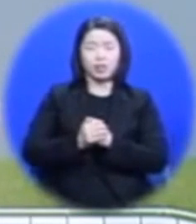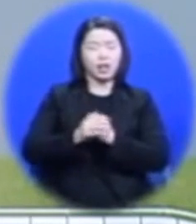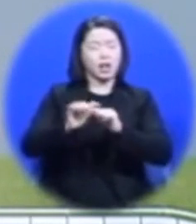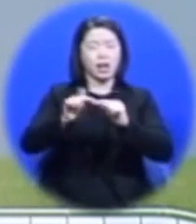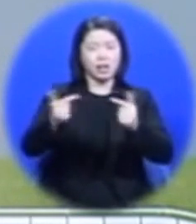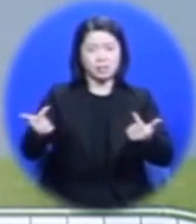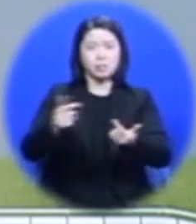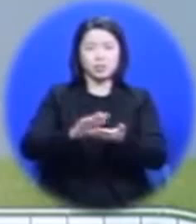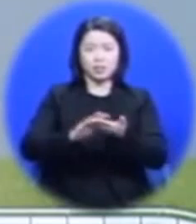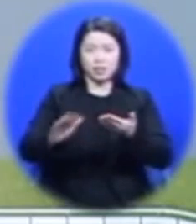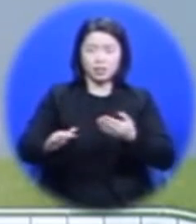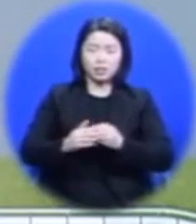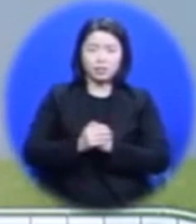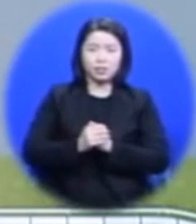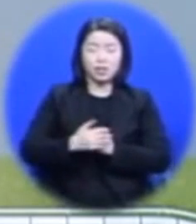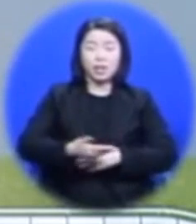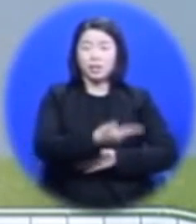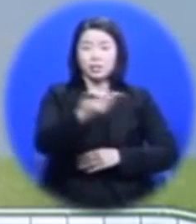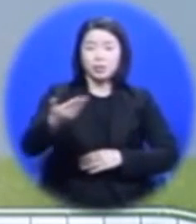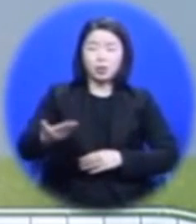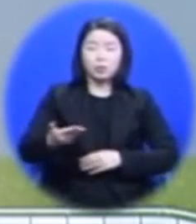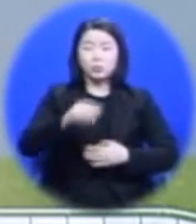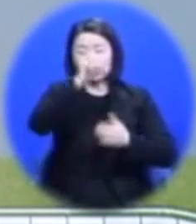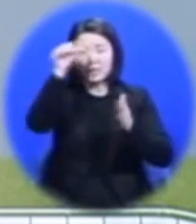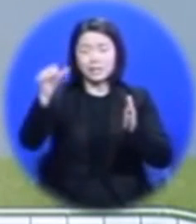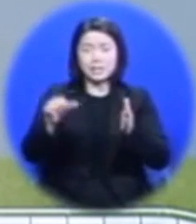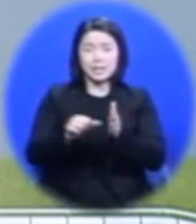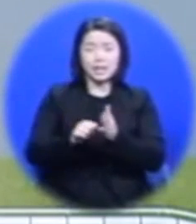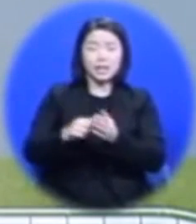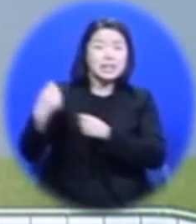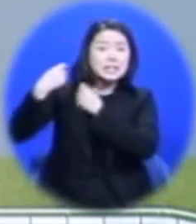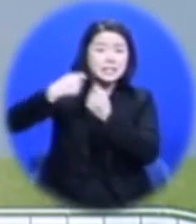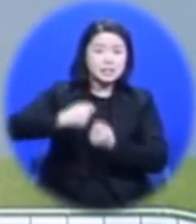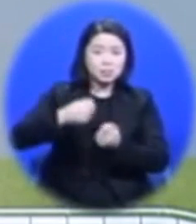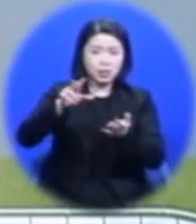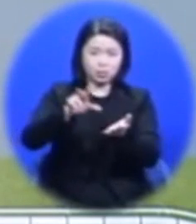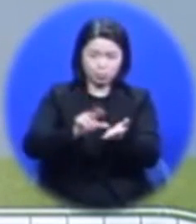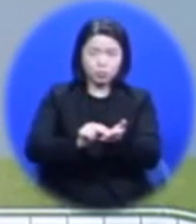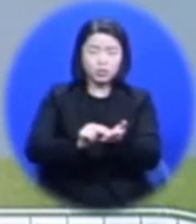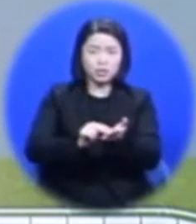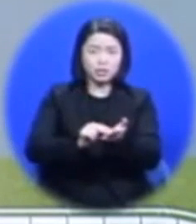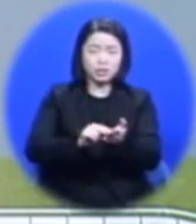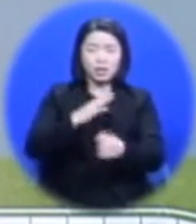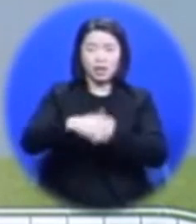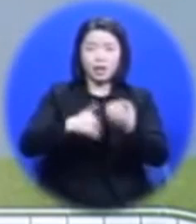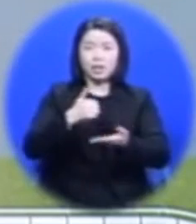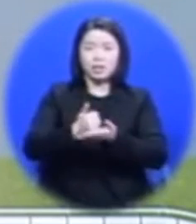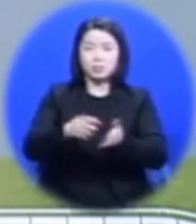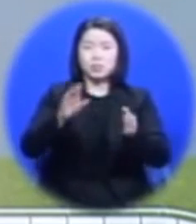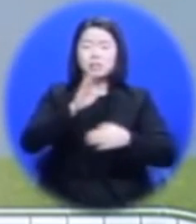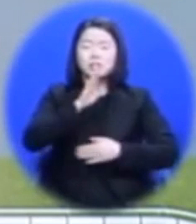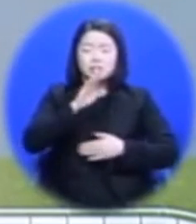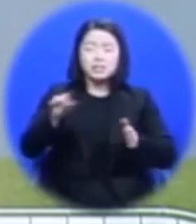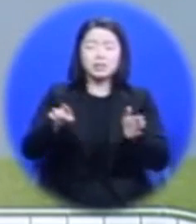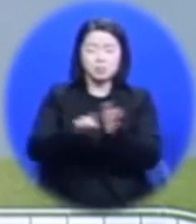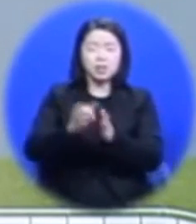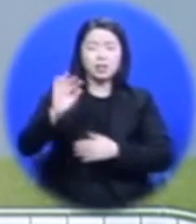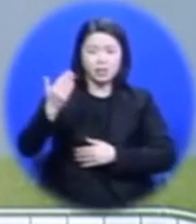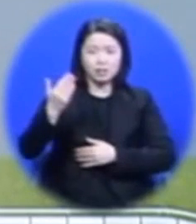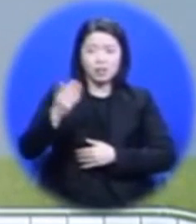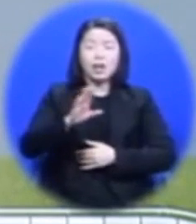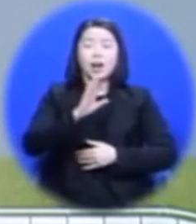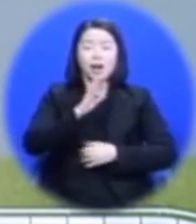그렇지가 않습니다. 여러분들의 인생의 짐의 문제는 하나님을 진짜 믿게 되는 하나님을